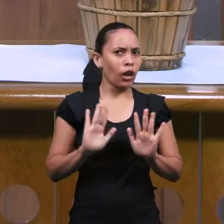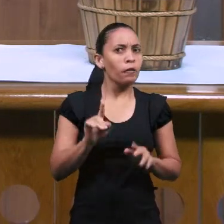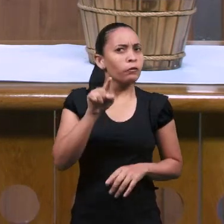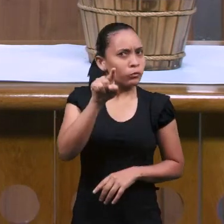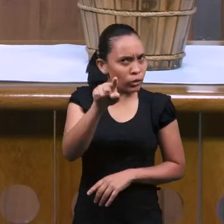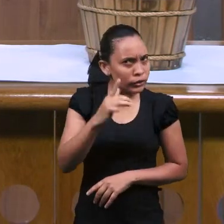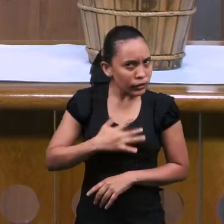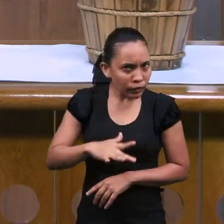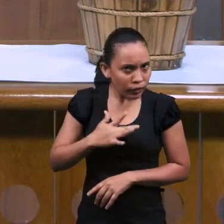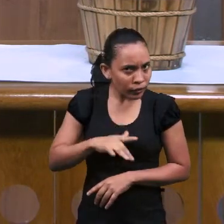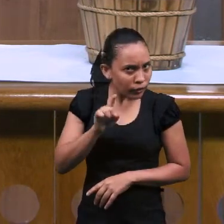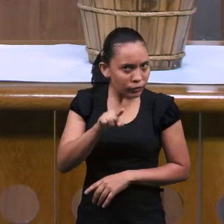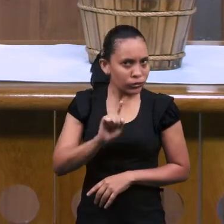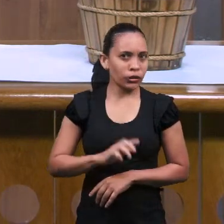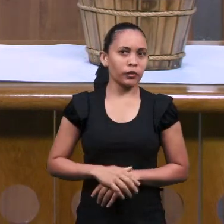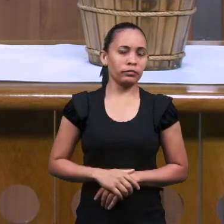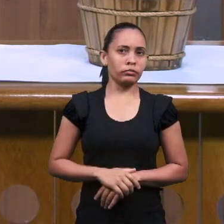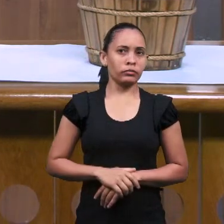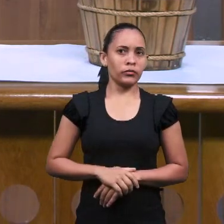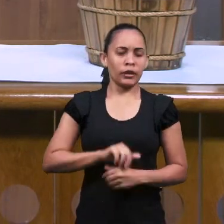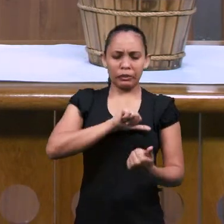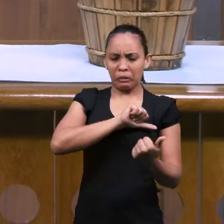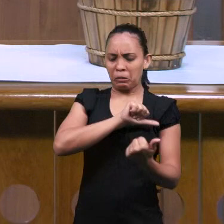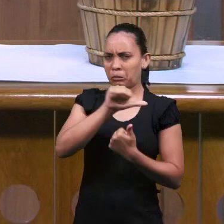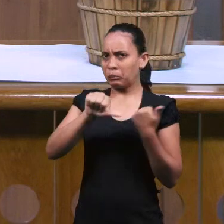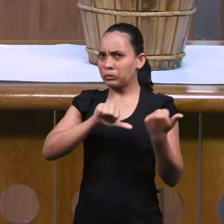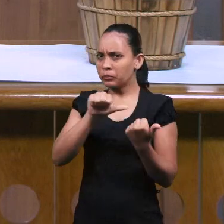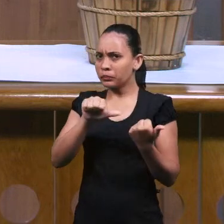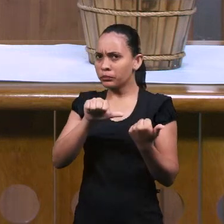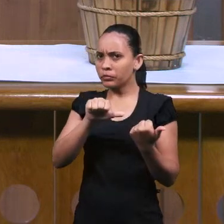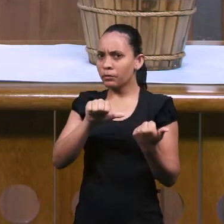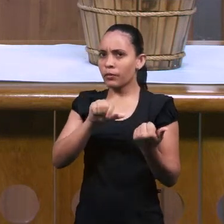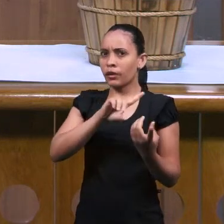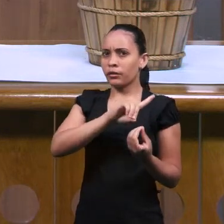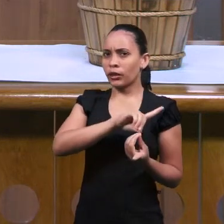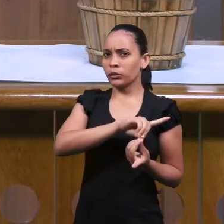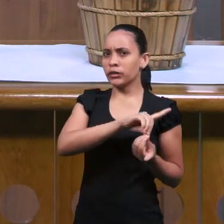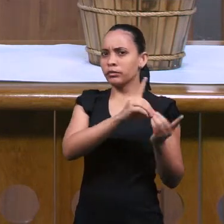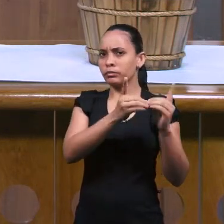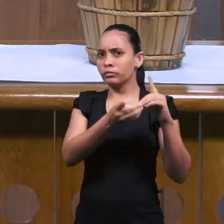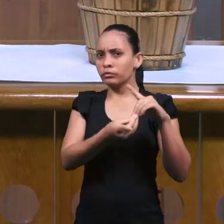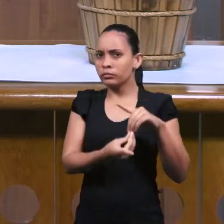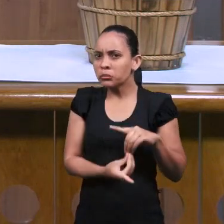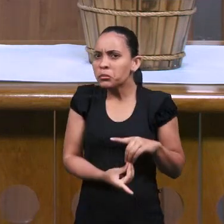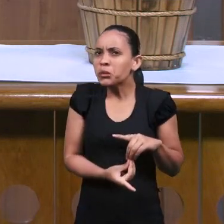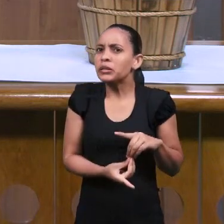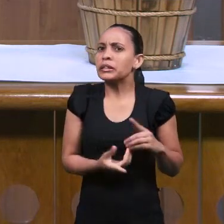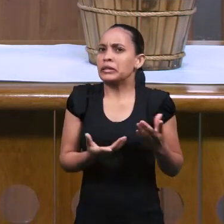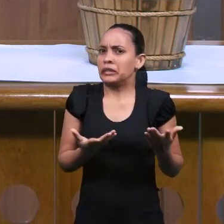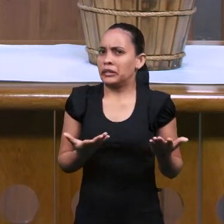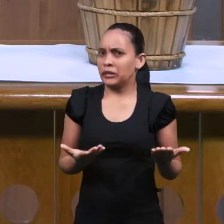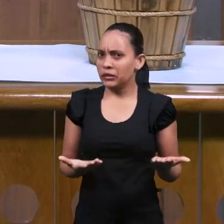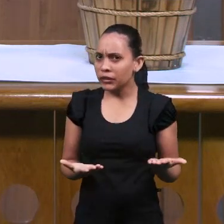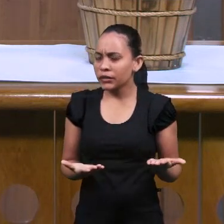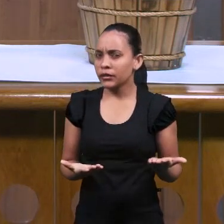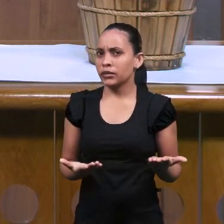Cette inversion qui se fait en religion pour caractériser la